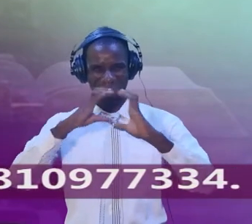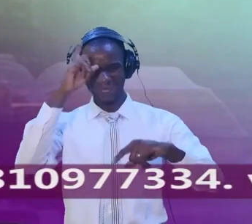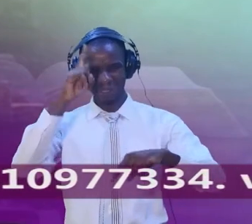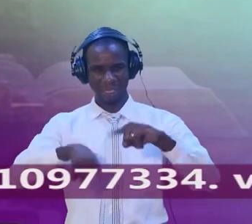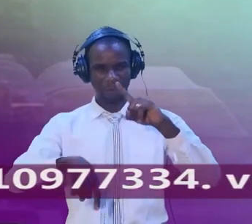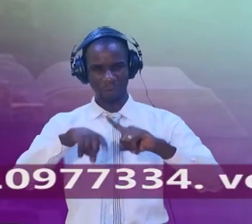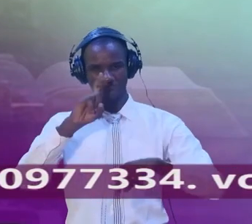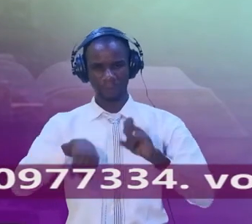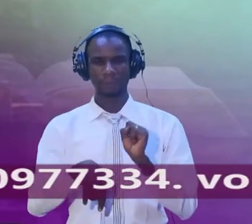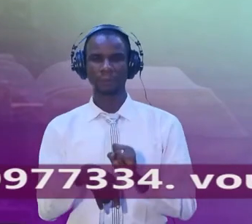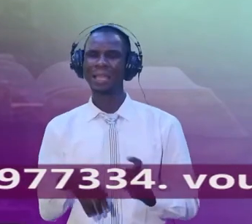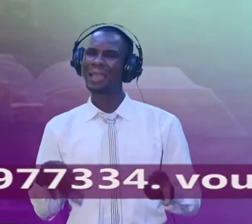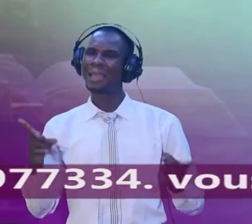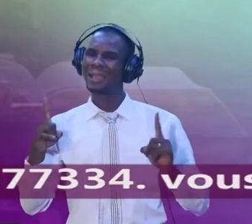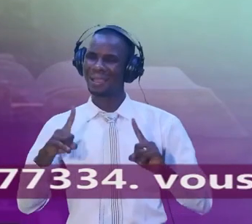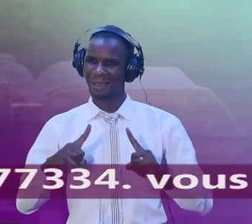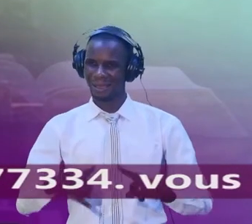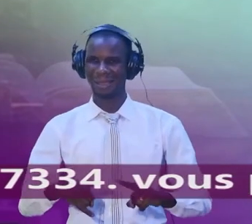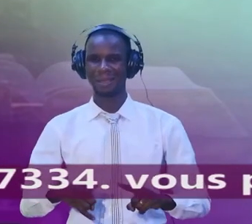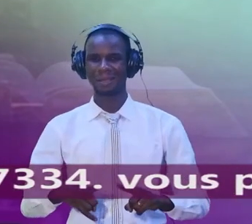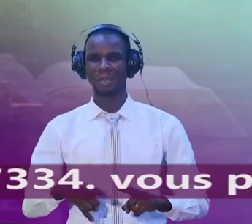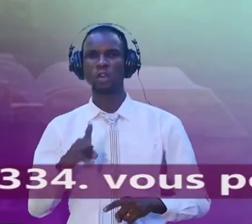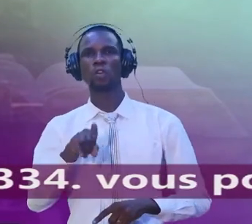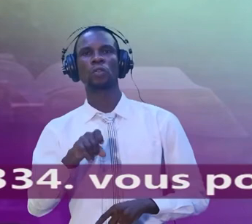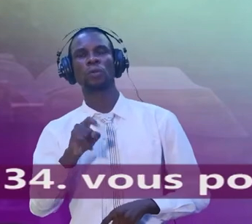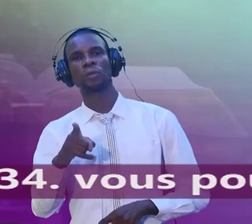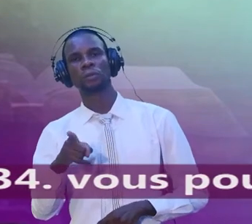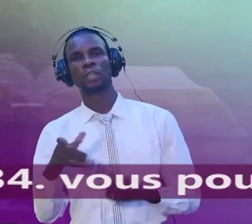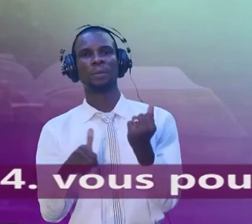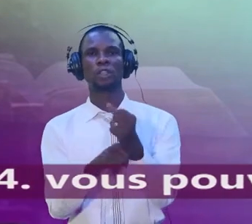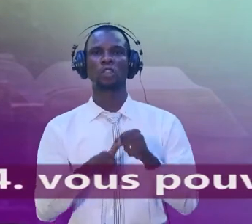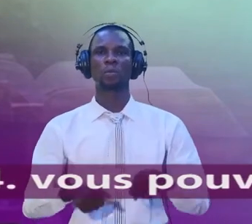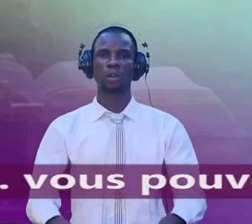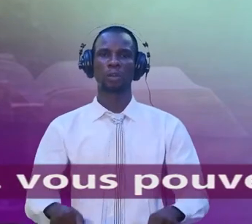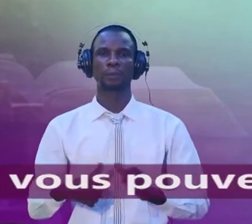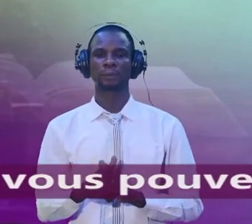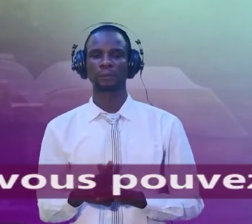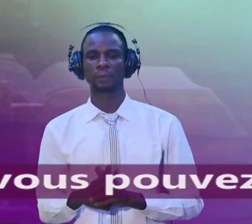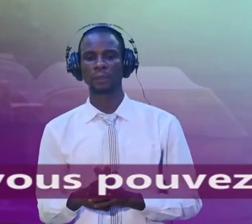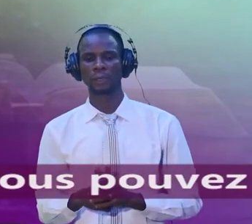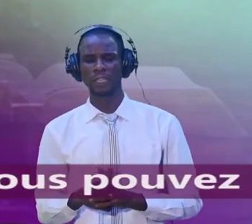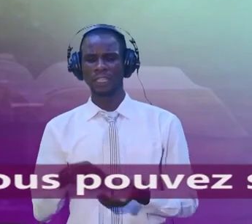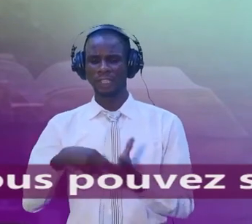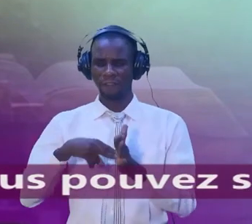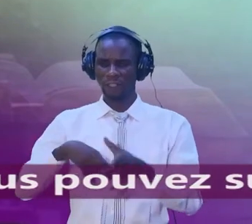wafu hawajui lolote. Haiwezekane kuongea na walio kufa. Haiwezekane.